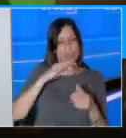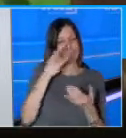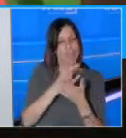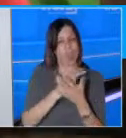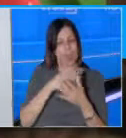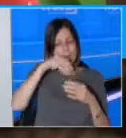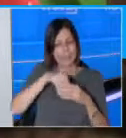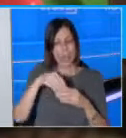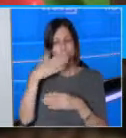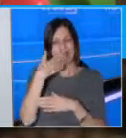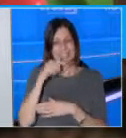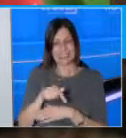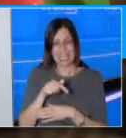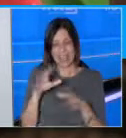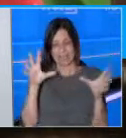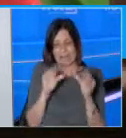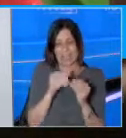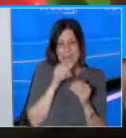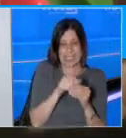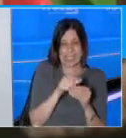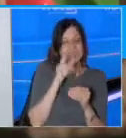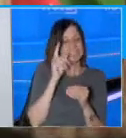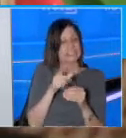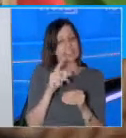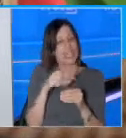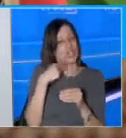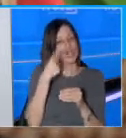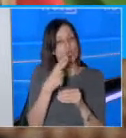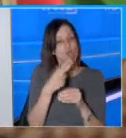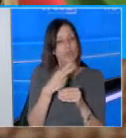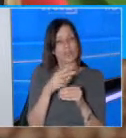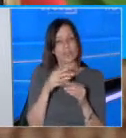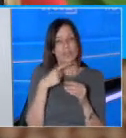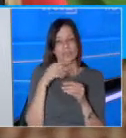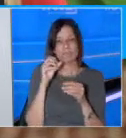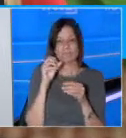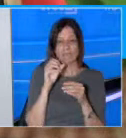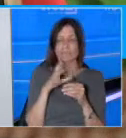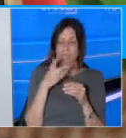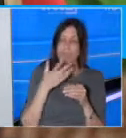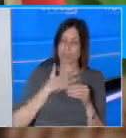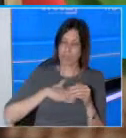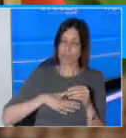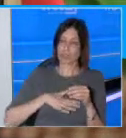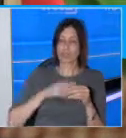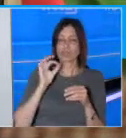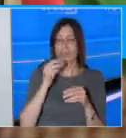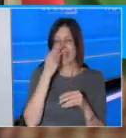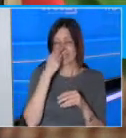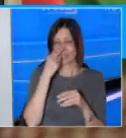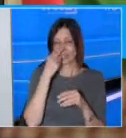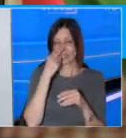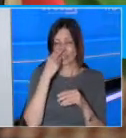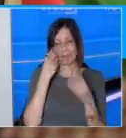מדינת ישראל, ויחד עם זה צריכים להיות, הייתי אומר, אם נבוא בנפש חפצה, כדי לנסות